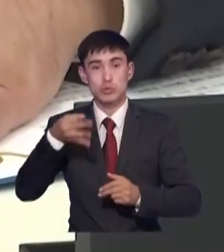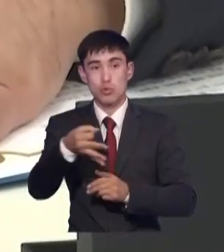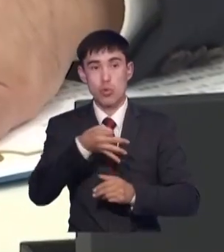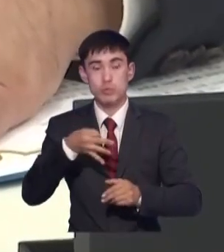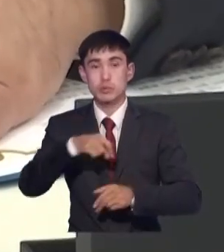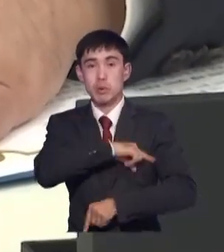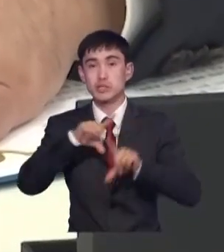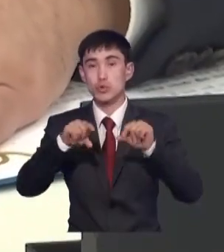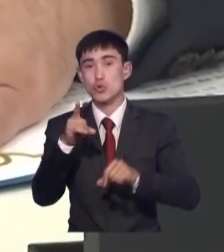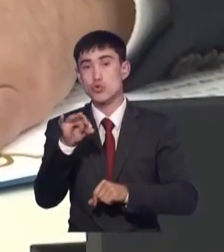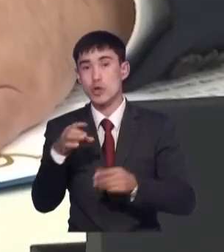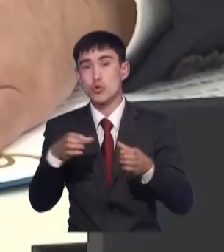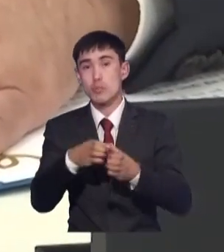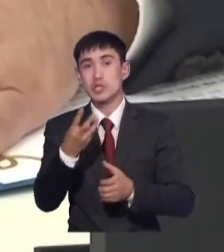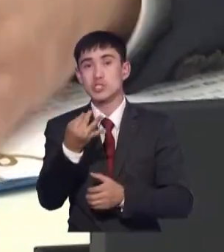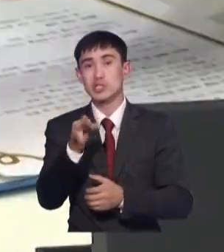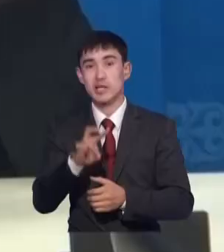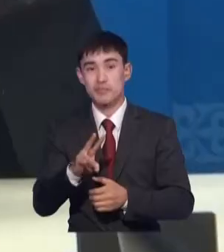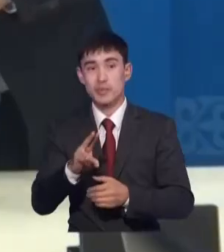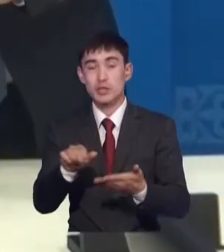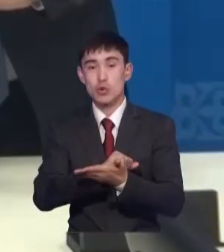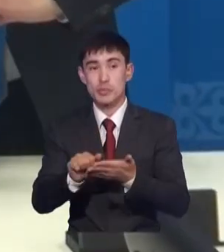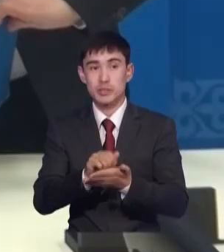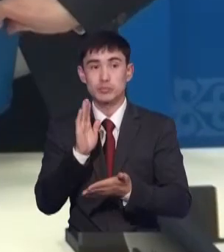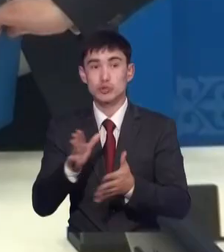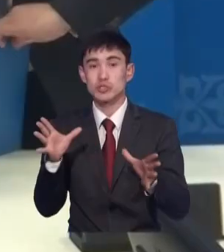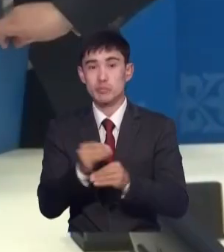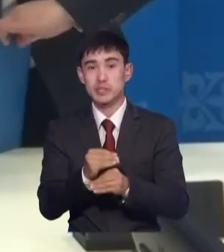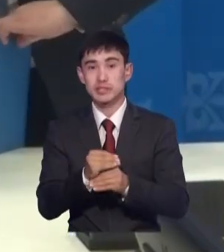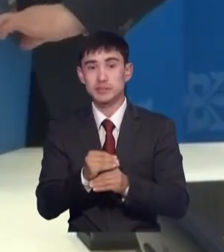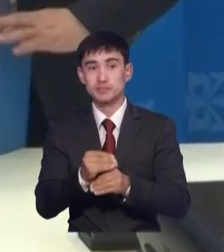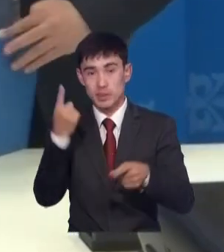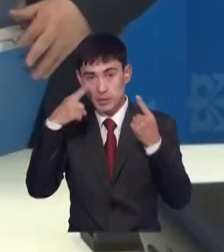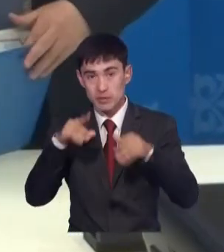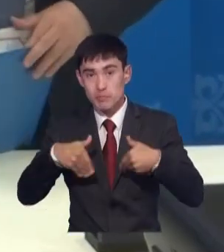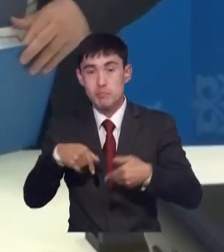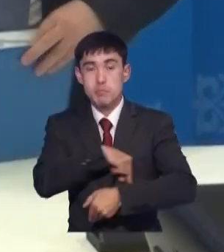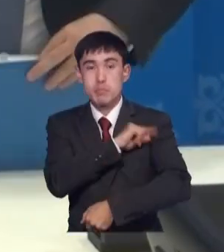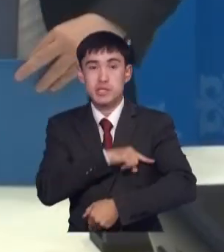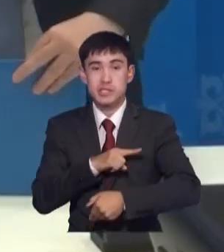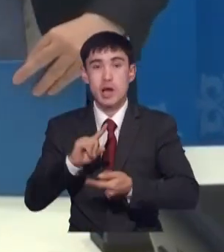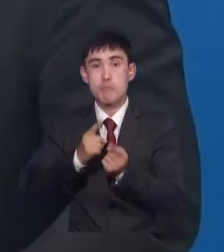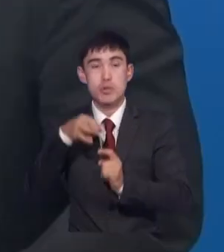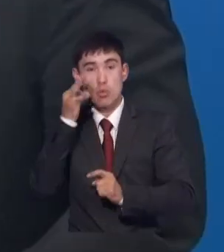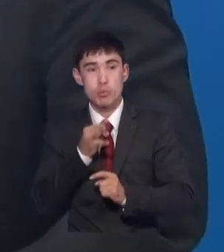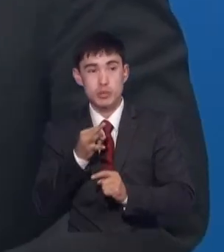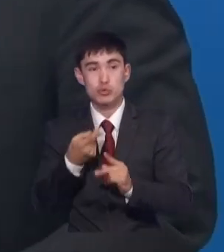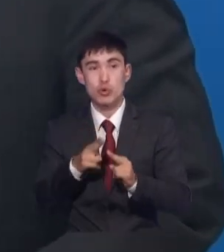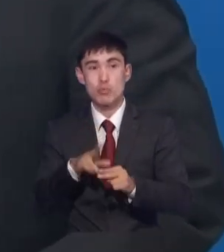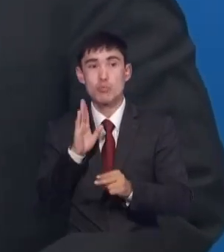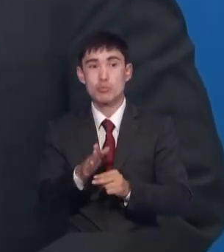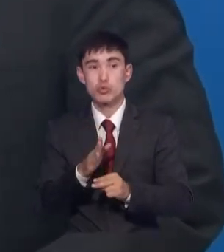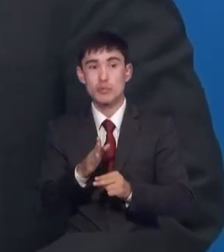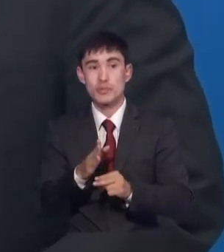областью, больницей «Хёнде» и группой компаний «Шинлайн». Документ предполагает совместные инициативы в сфере медицины и обмен опытом, что, по мнению